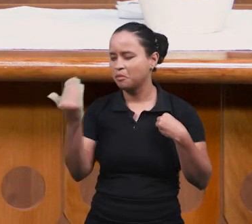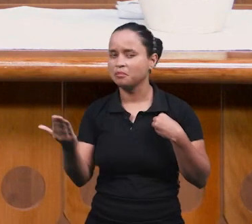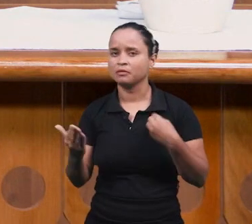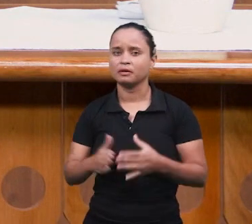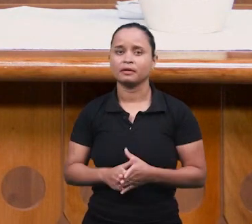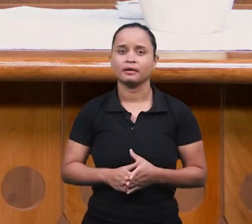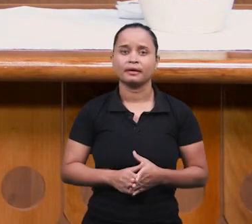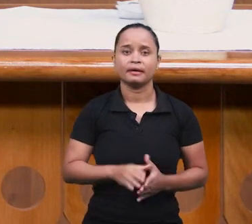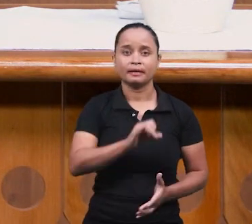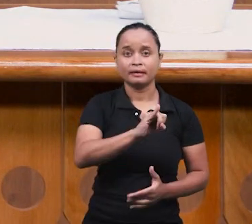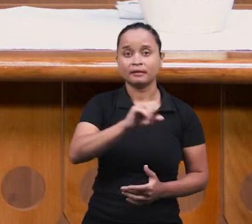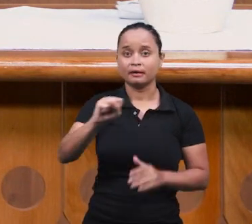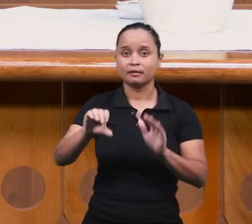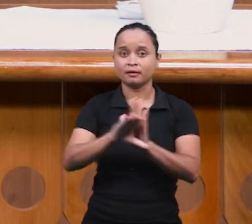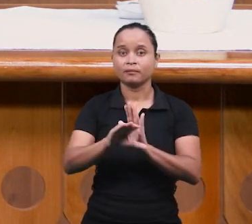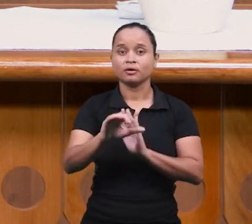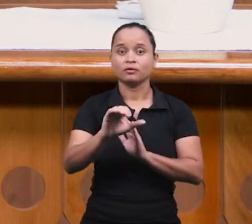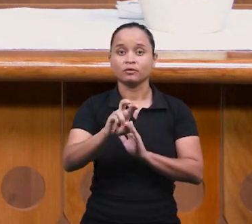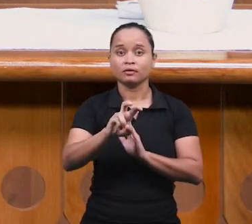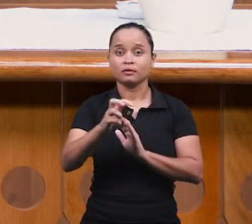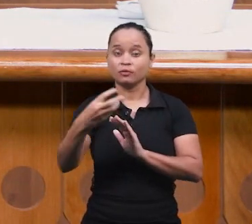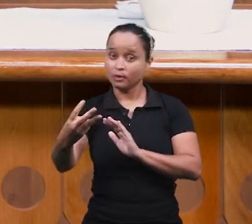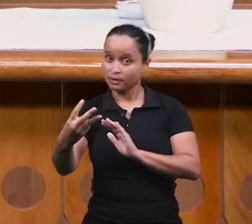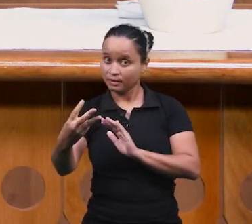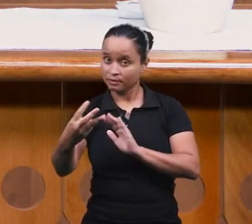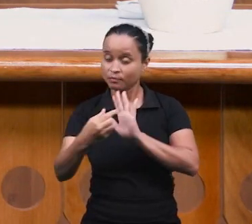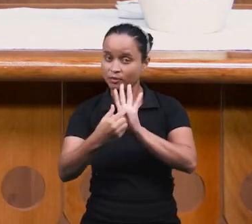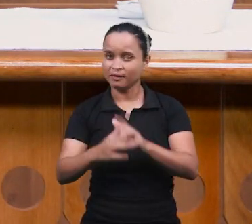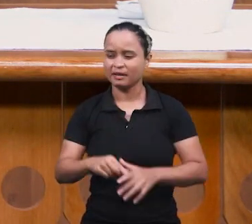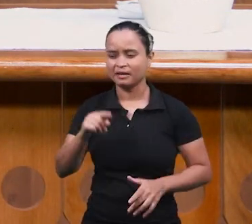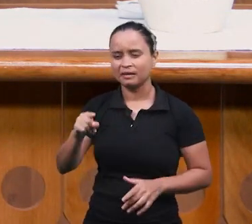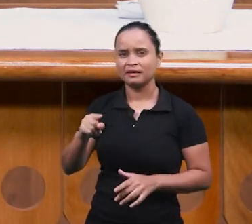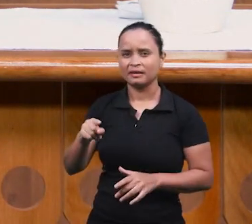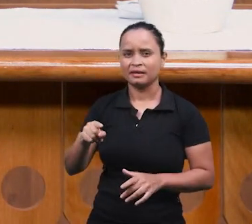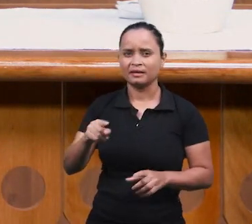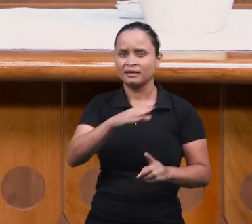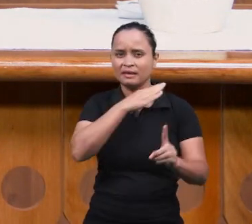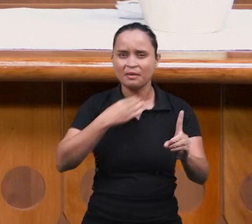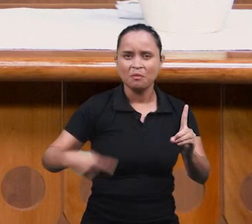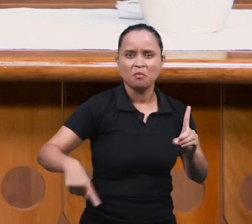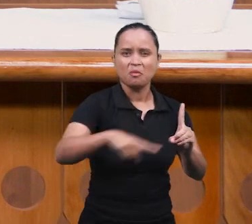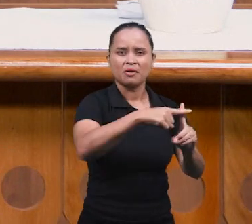Ésaïe 53 dit, il a été blessé pour nos transgressions,